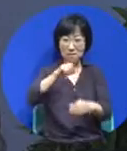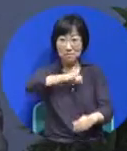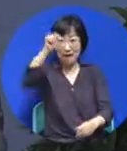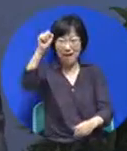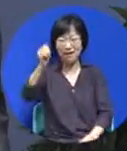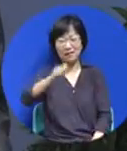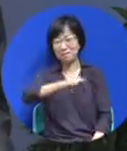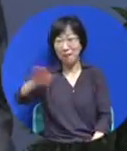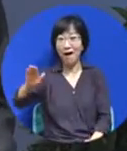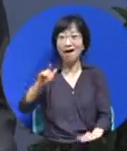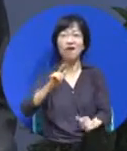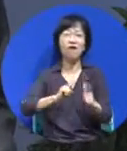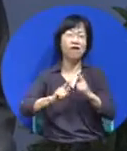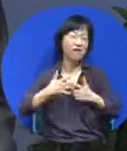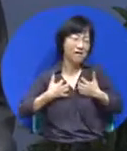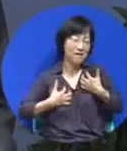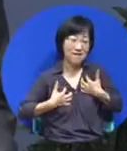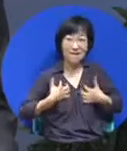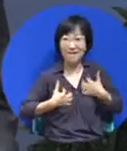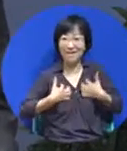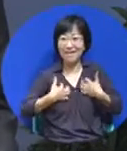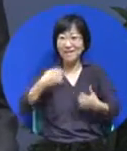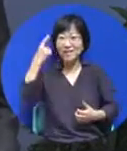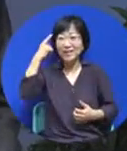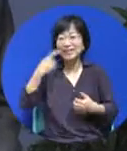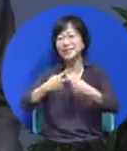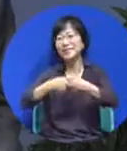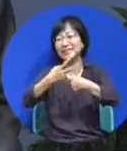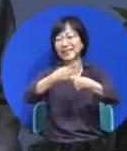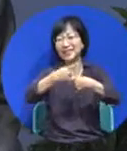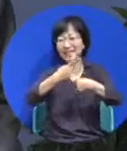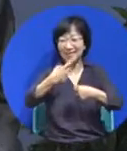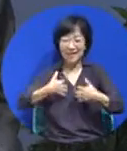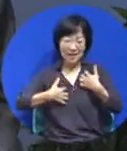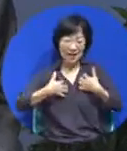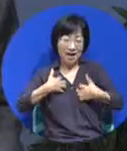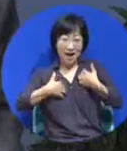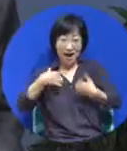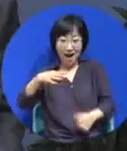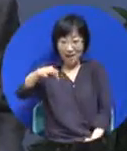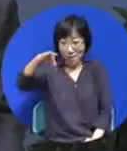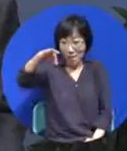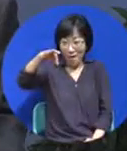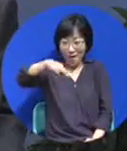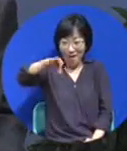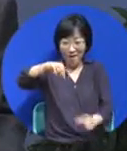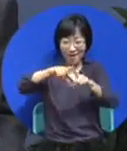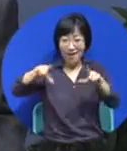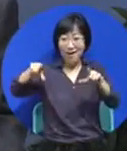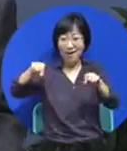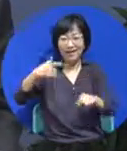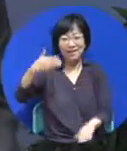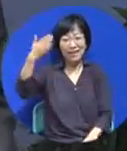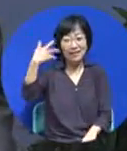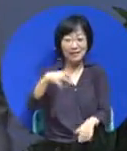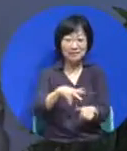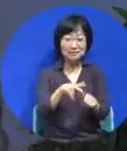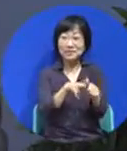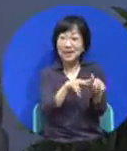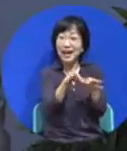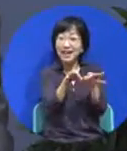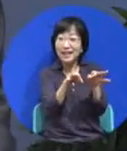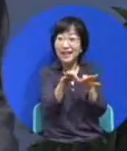than being elected to a national assembly. 초등학교 2학년 때니까 말이에요. I was only in second grade. 그리고 그때는 조그만하고 구멍가게 많았잖아요. 뭘 이렇게 사 먹은